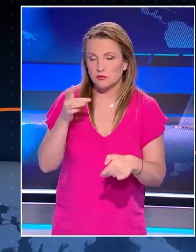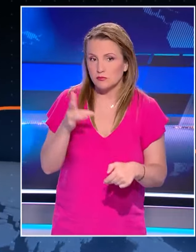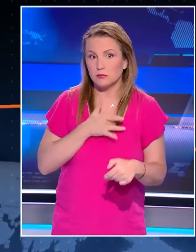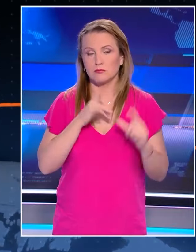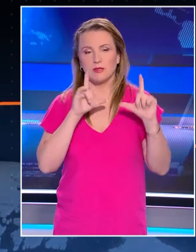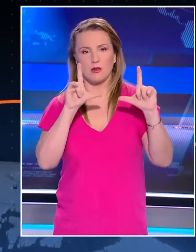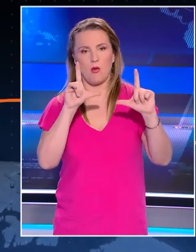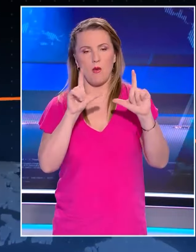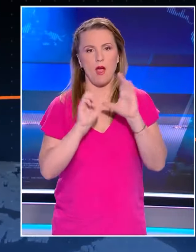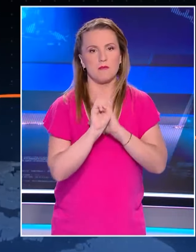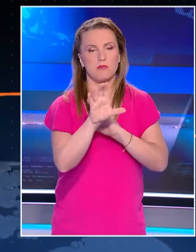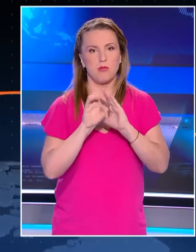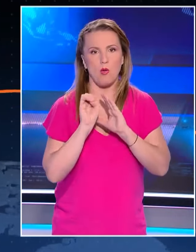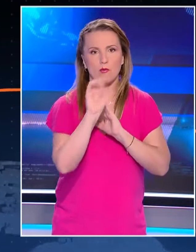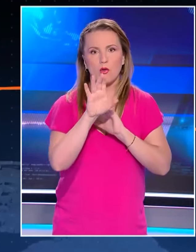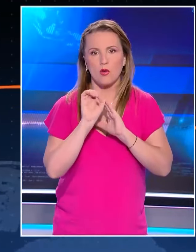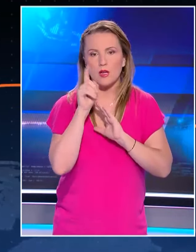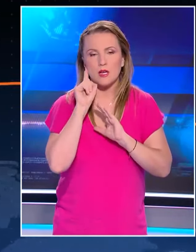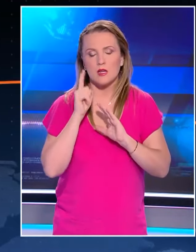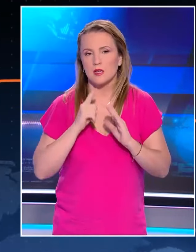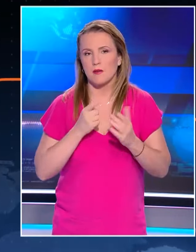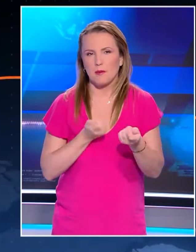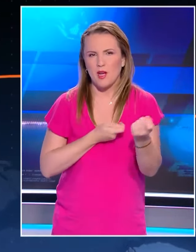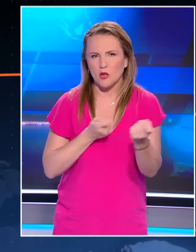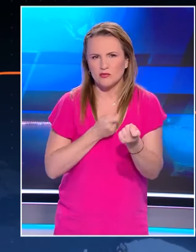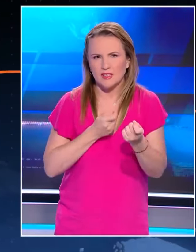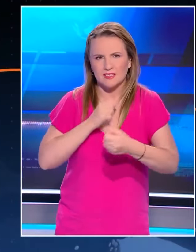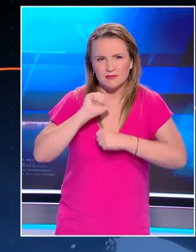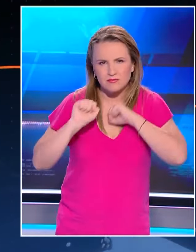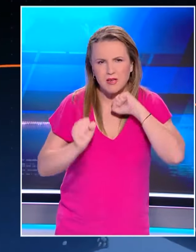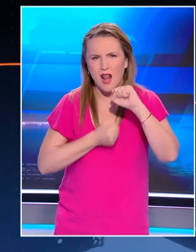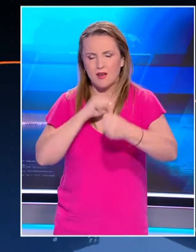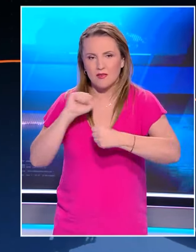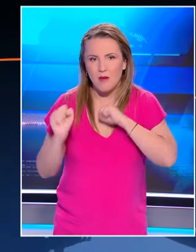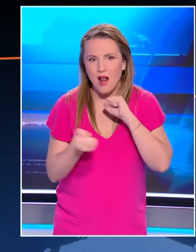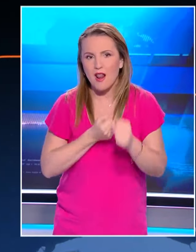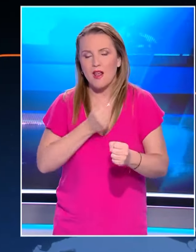τη στιγμή. Είναι γιγαντία η μάχη των πυροσβεστών.